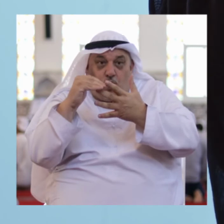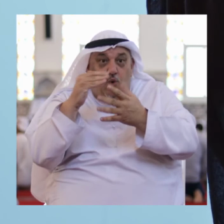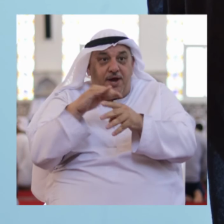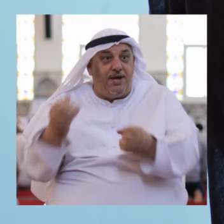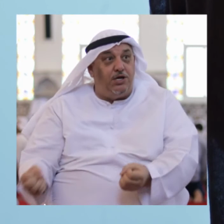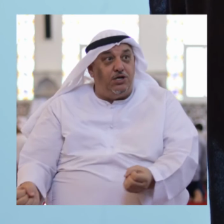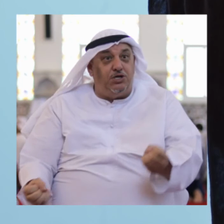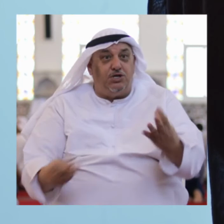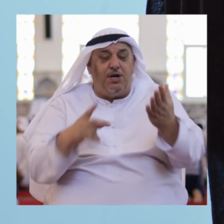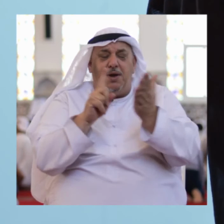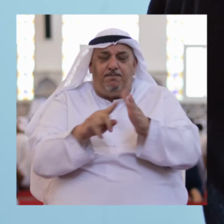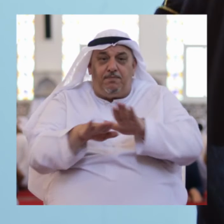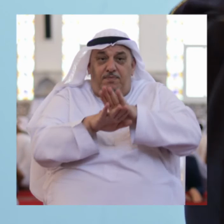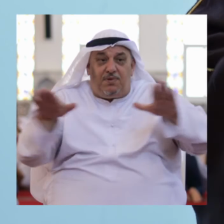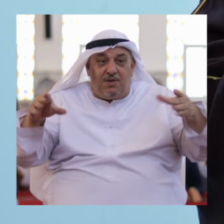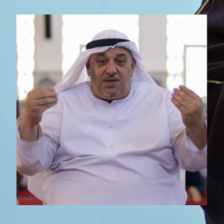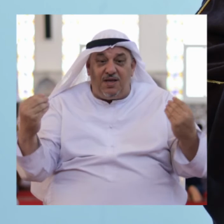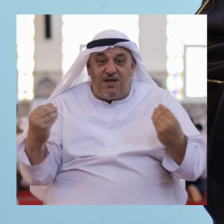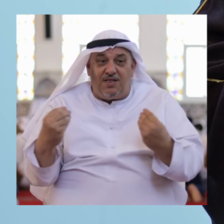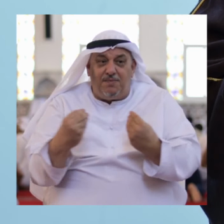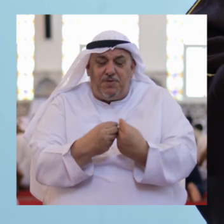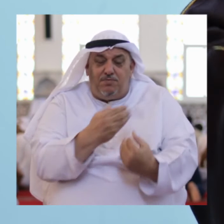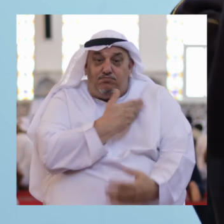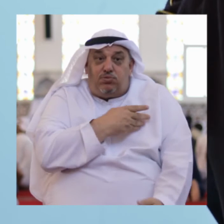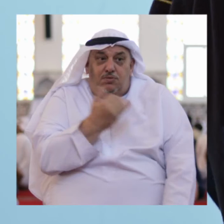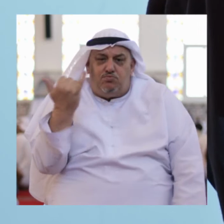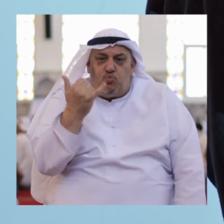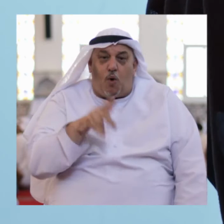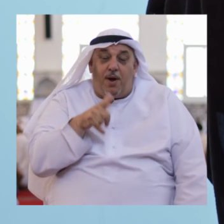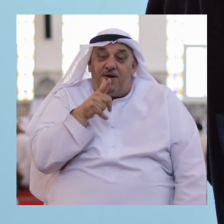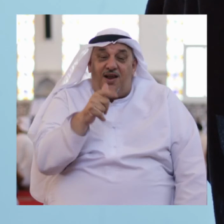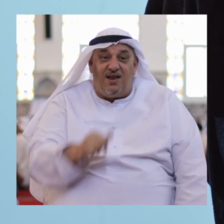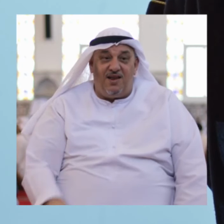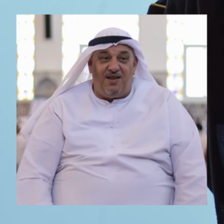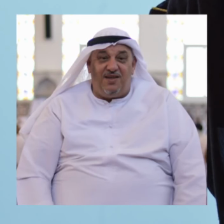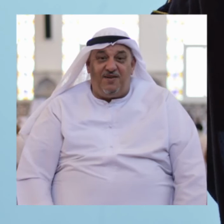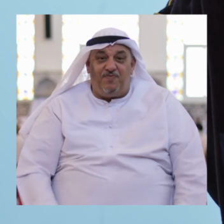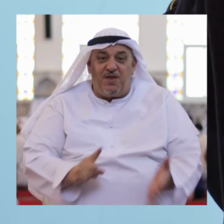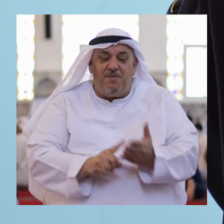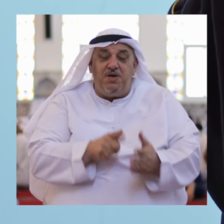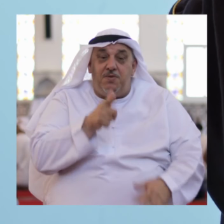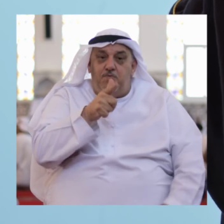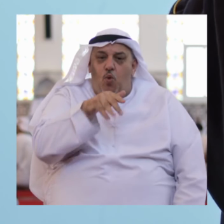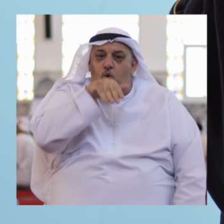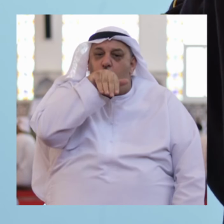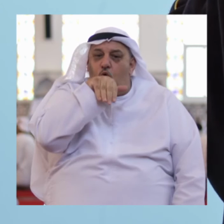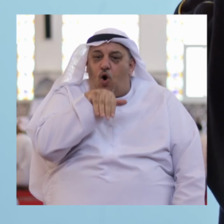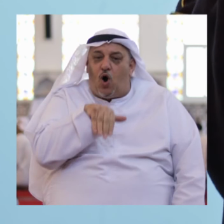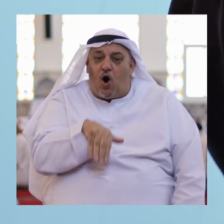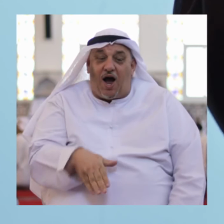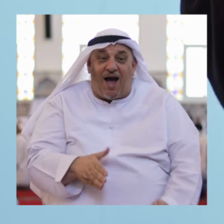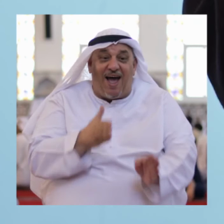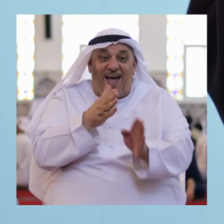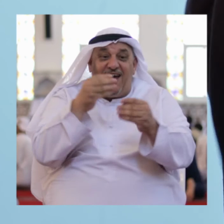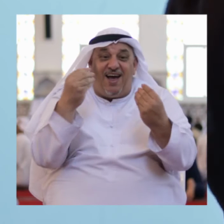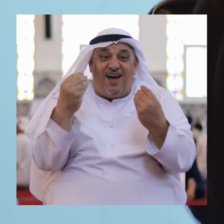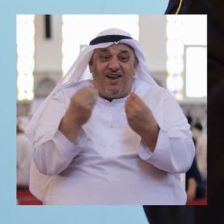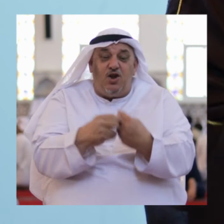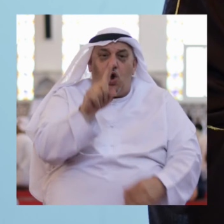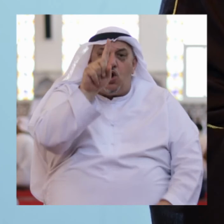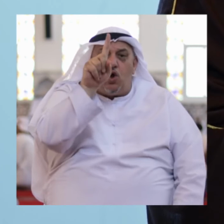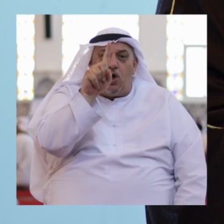وتكفير للخطيئات فقد زار صلى الله عليه وسلم يوما